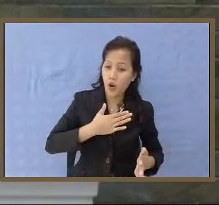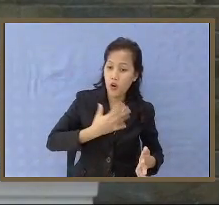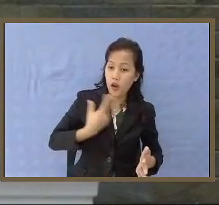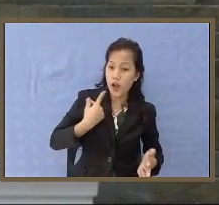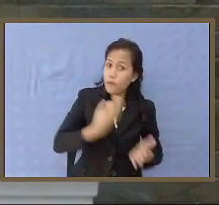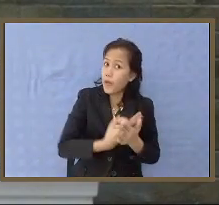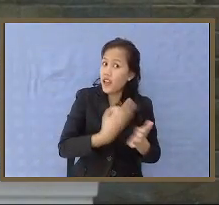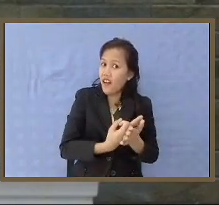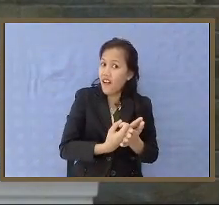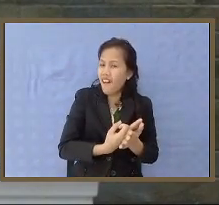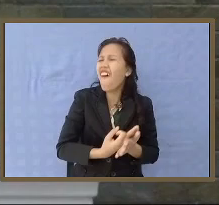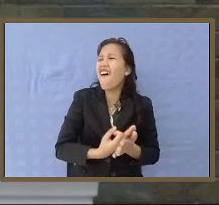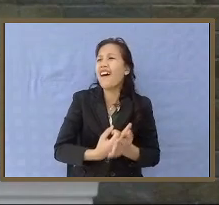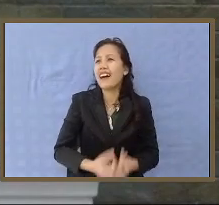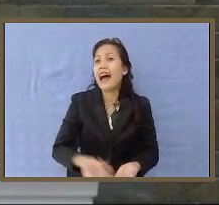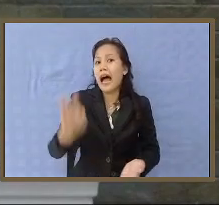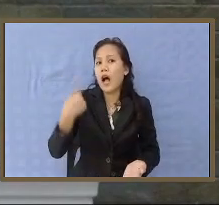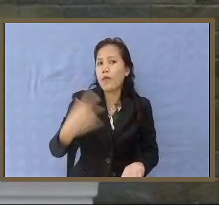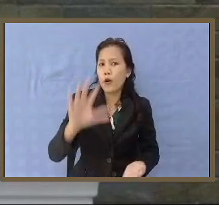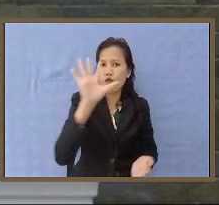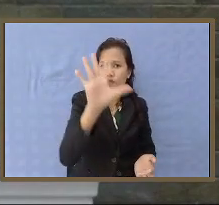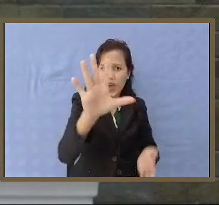pamilya.